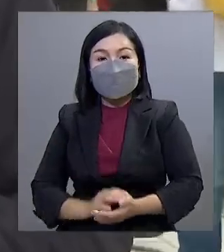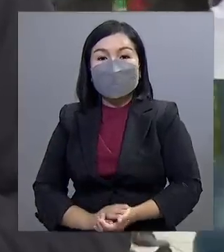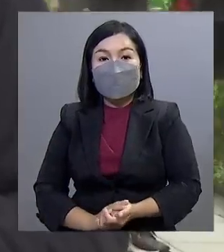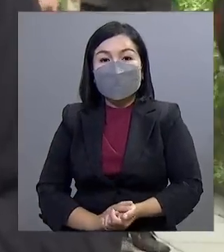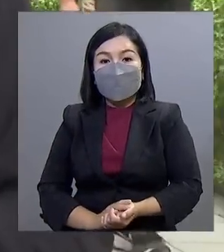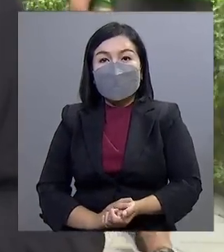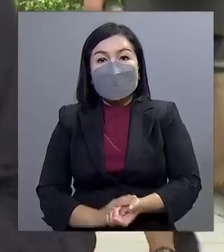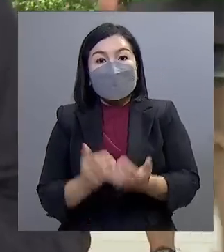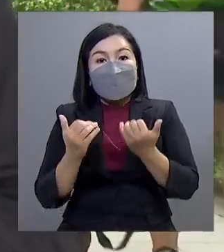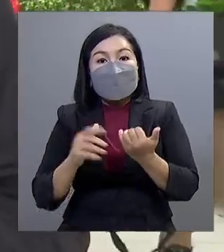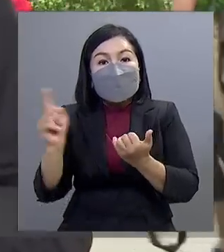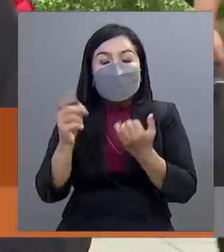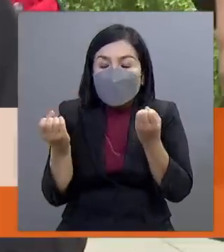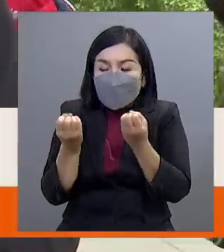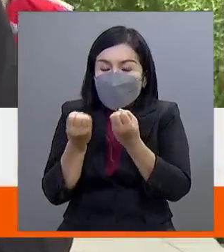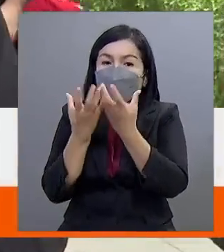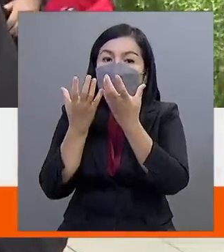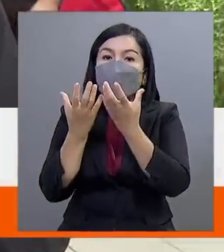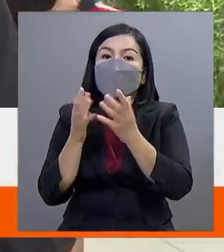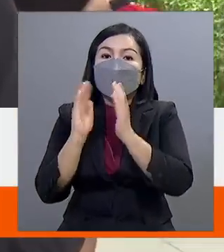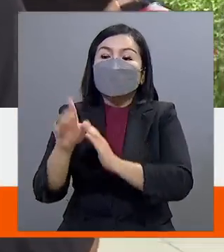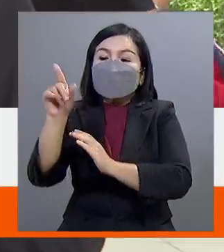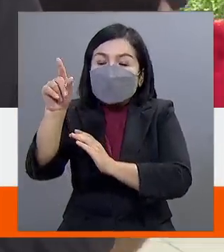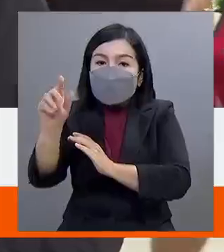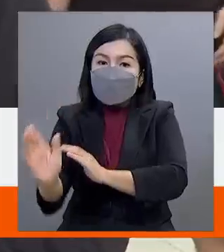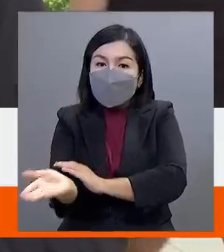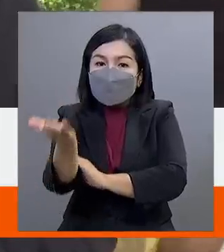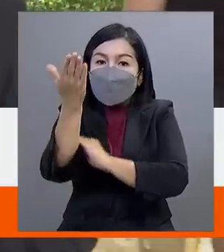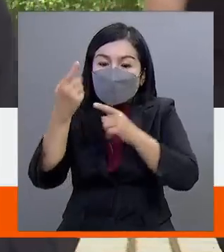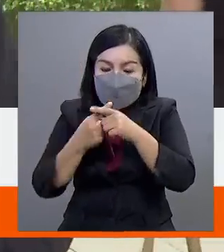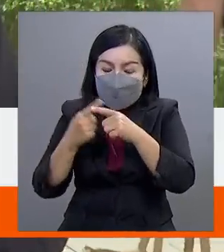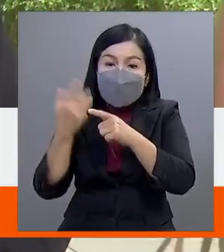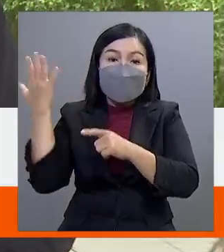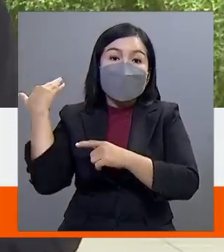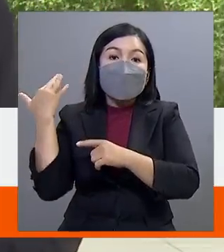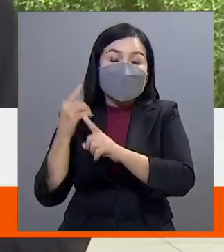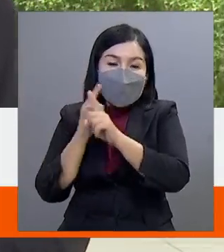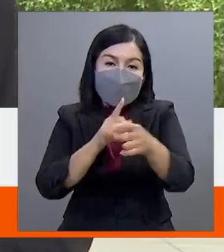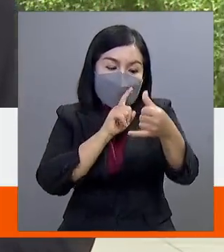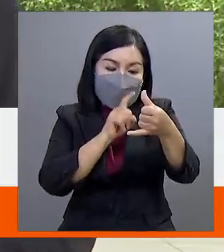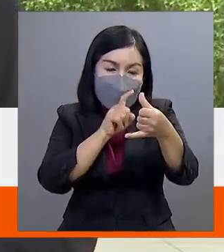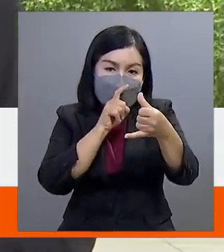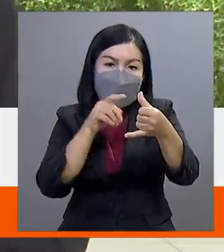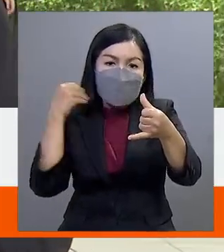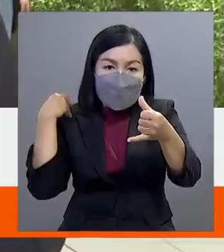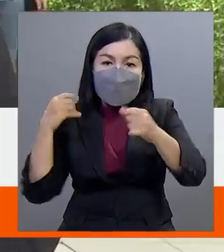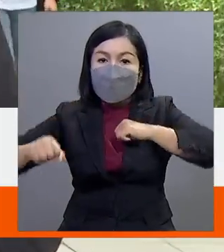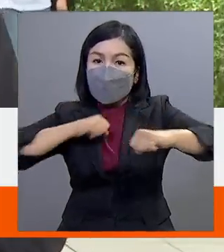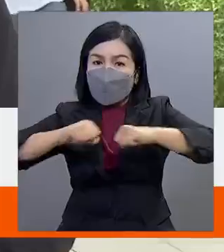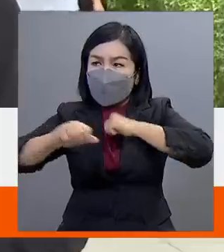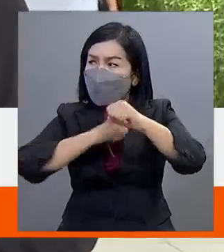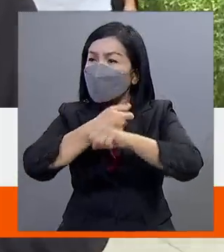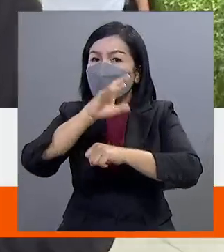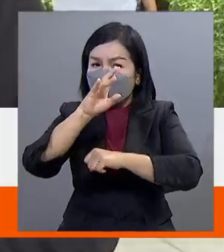หนึ่งในจำนวนผู้บาดเจ็บกว่า20คนค่ะเช้าวันนี้ดิฉันไปติดตาม1คนนะคะเป็นเยาวชนอายุ17ปีค่ะบ้